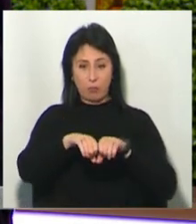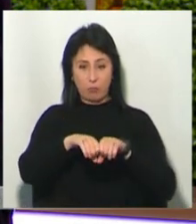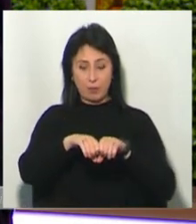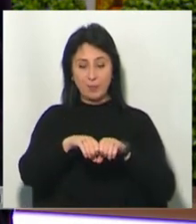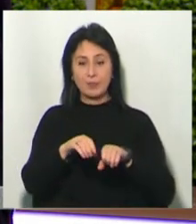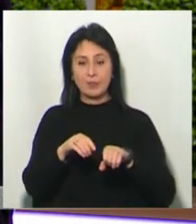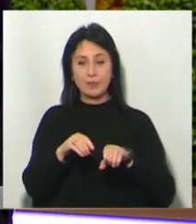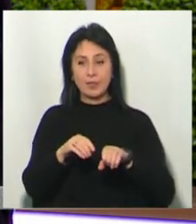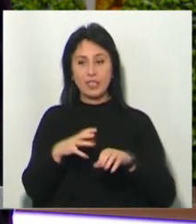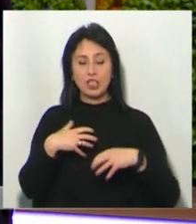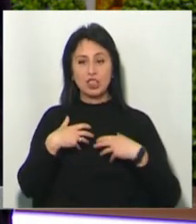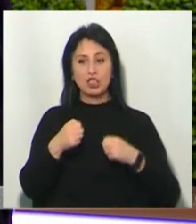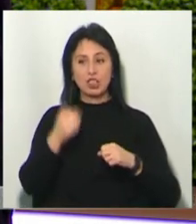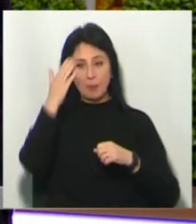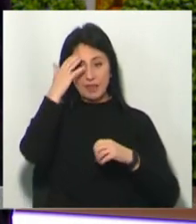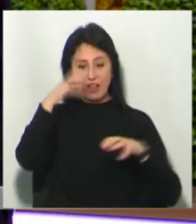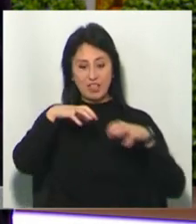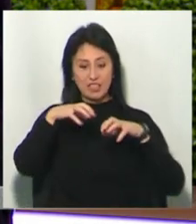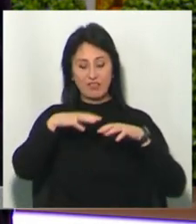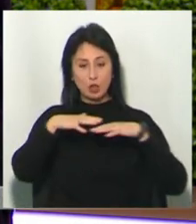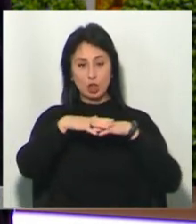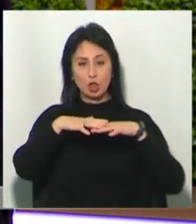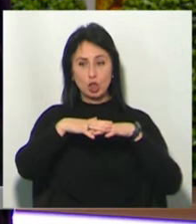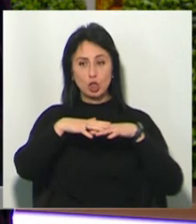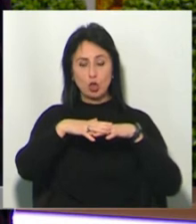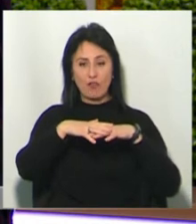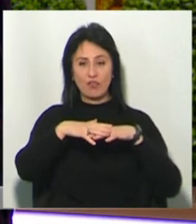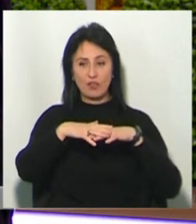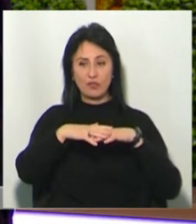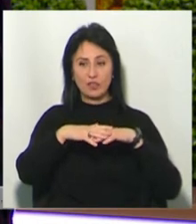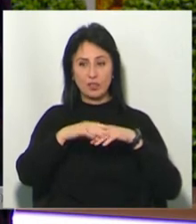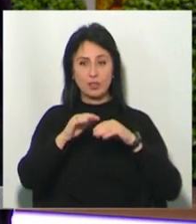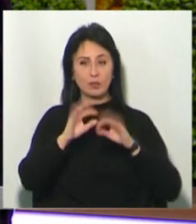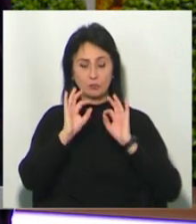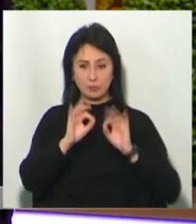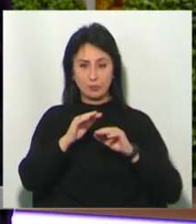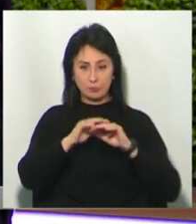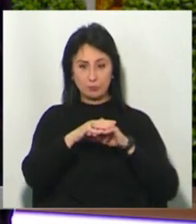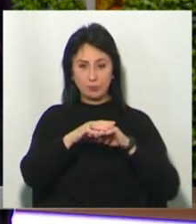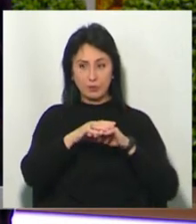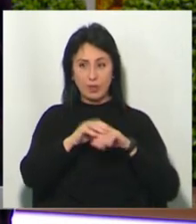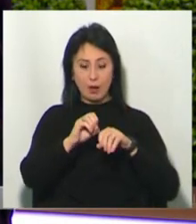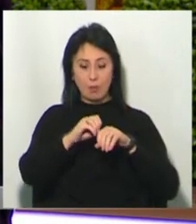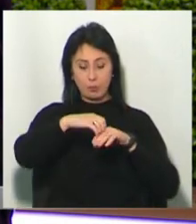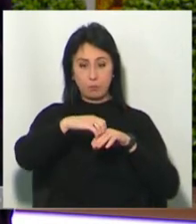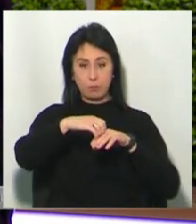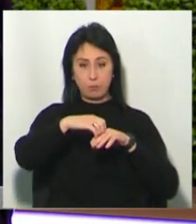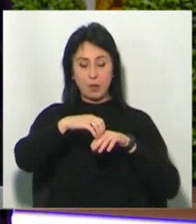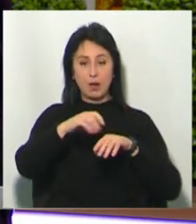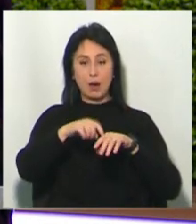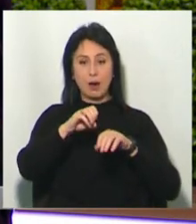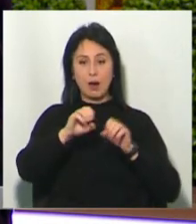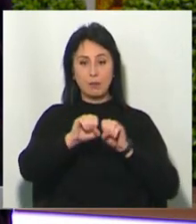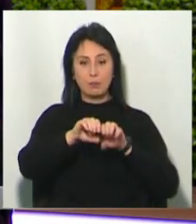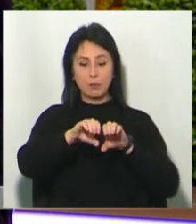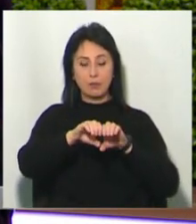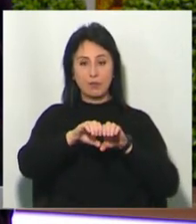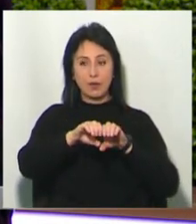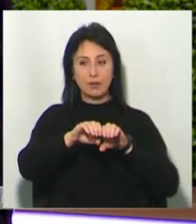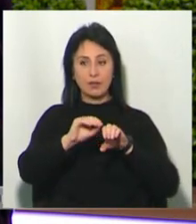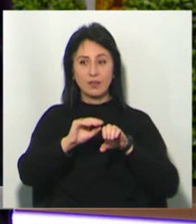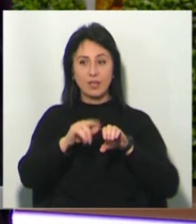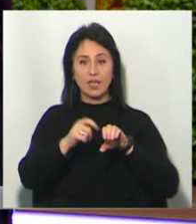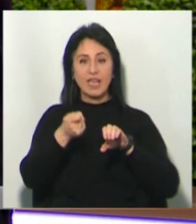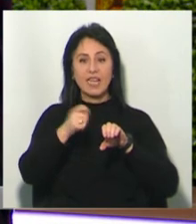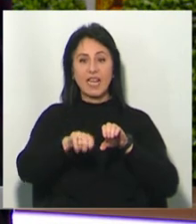გაფართოებულია და ჯანმრთელი თავის ტვინის ქსოვილი არის ასე რომ ვთქვათ კომპრიმირებული, რა გამოდის? ხდება